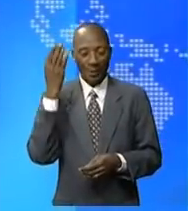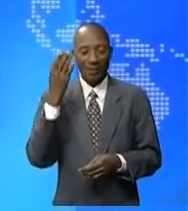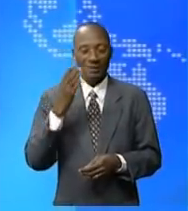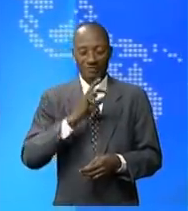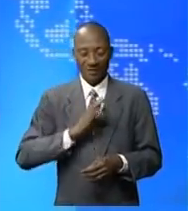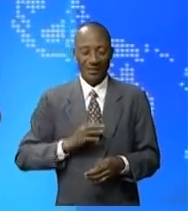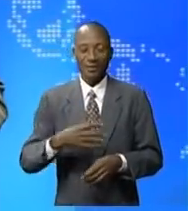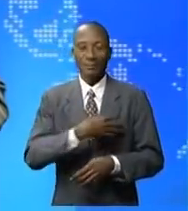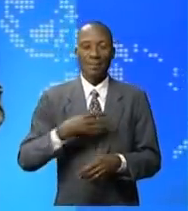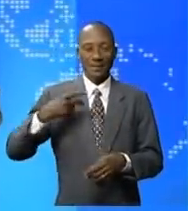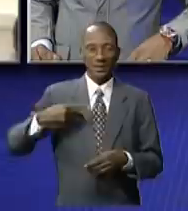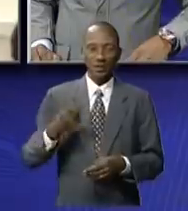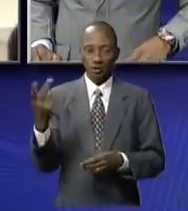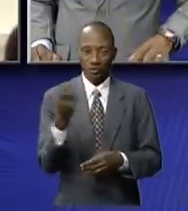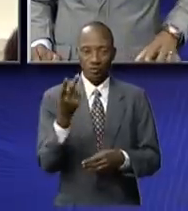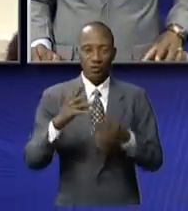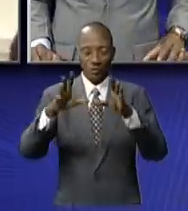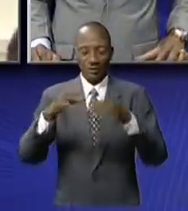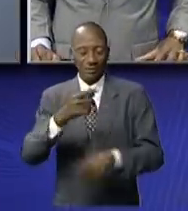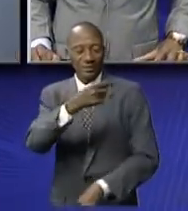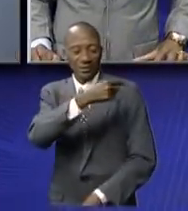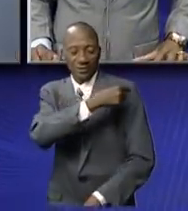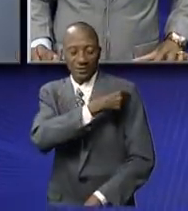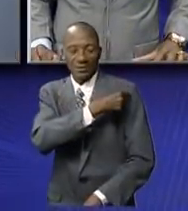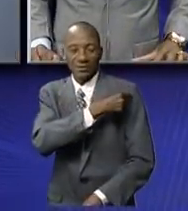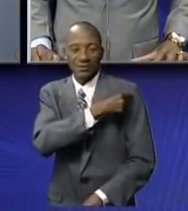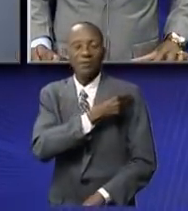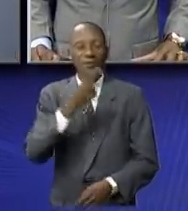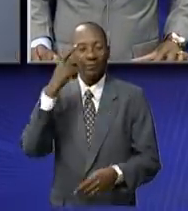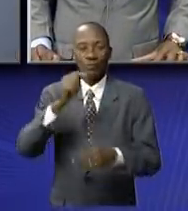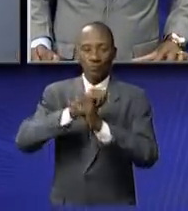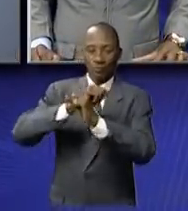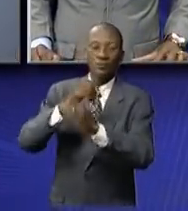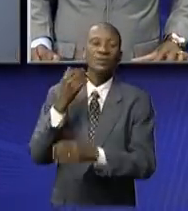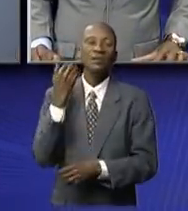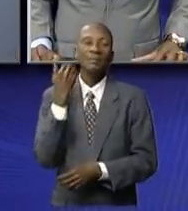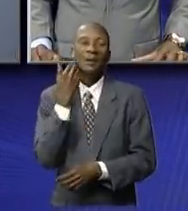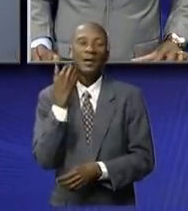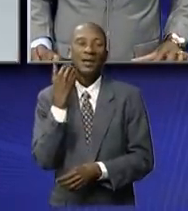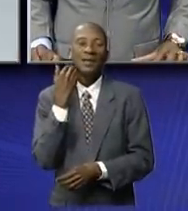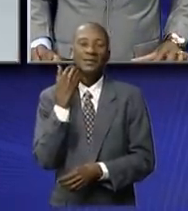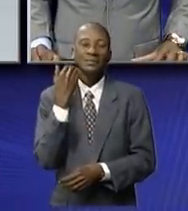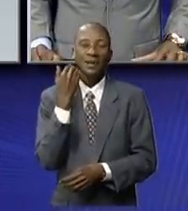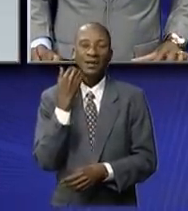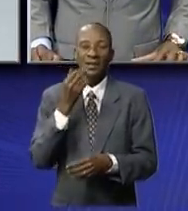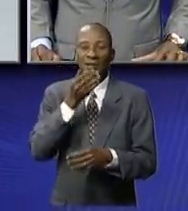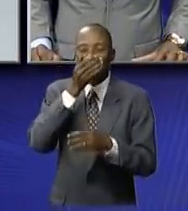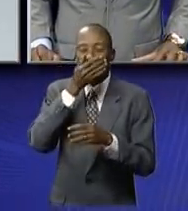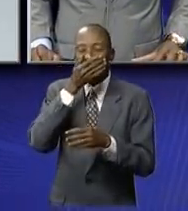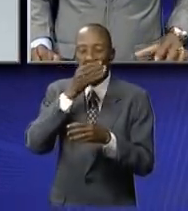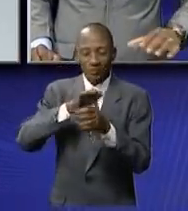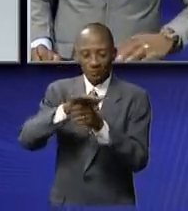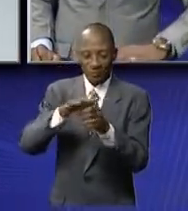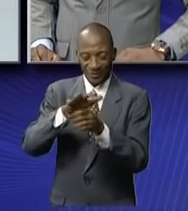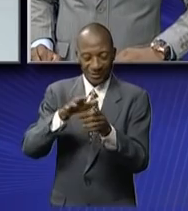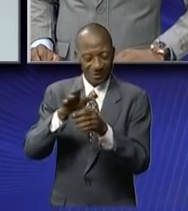la COVID-19 du couple présidentiel. C'était hier dans la soirée, une occasion pour le chef